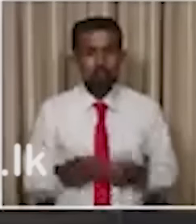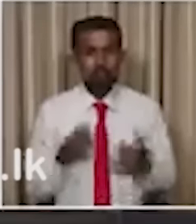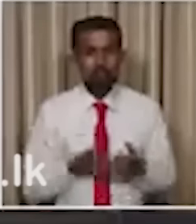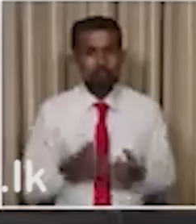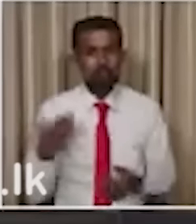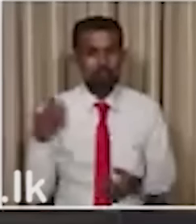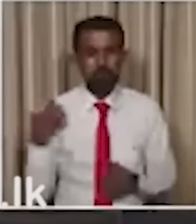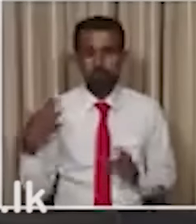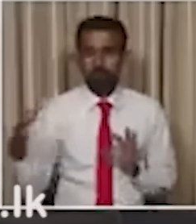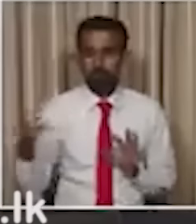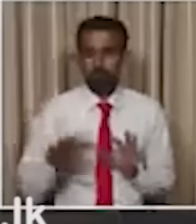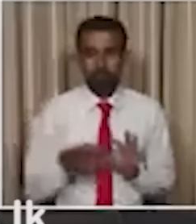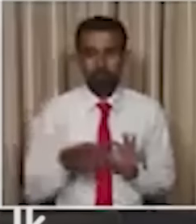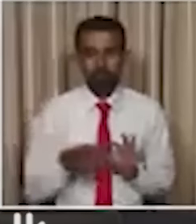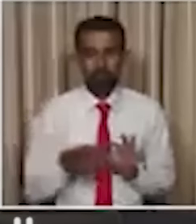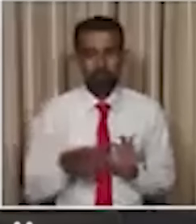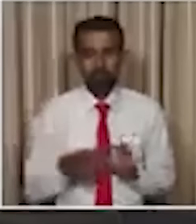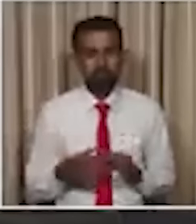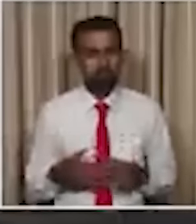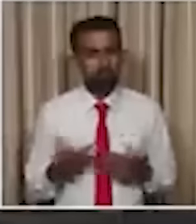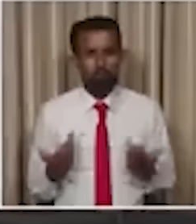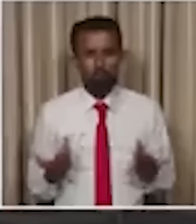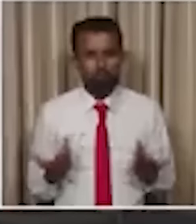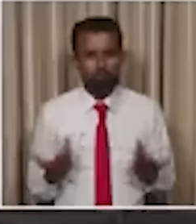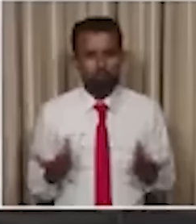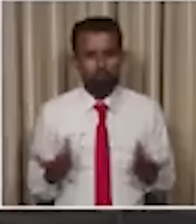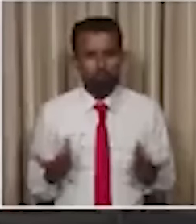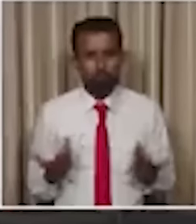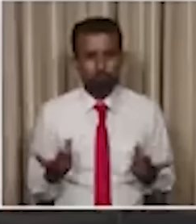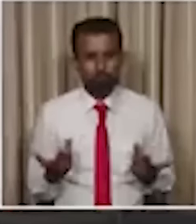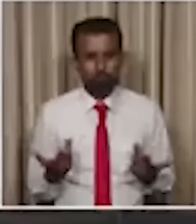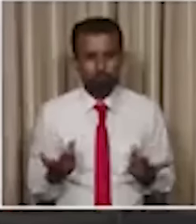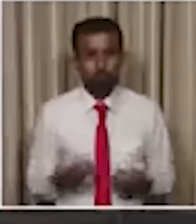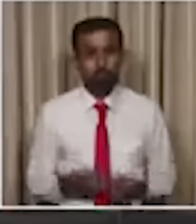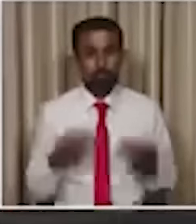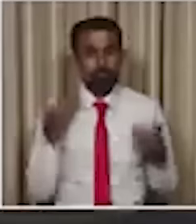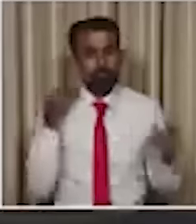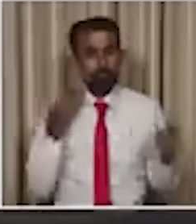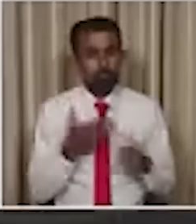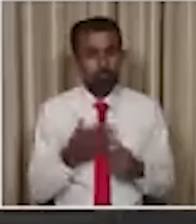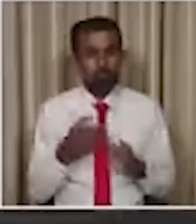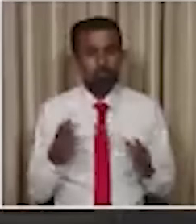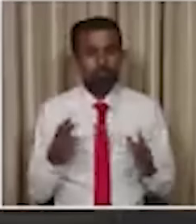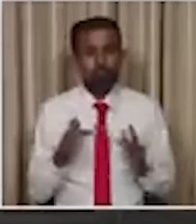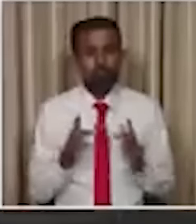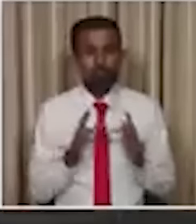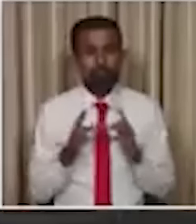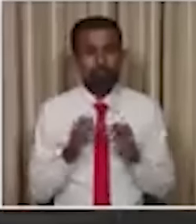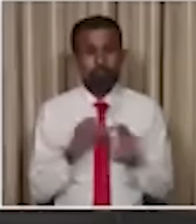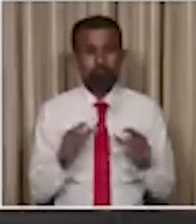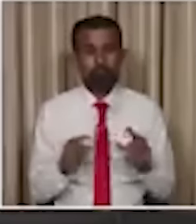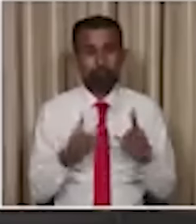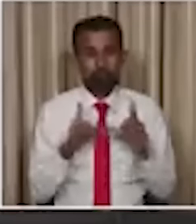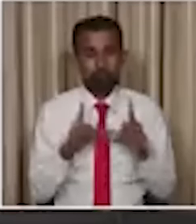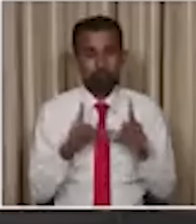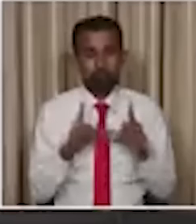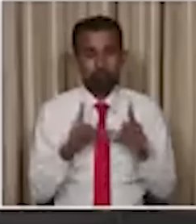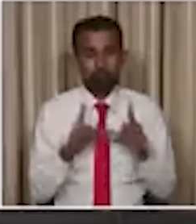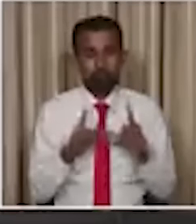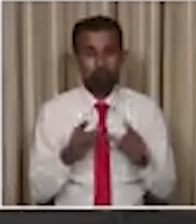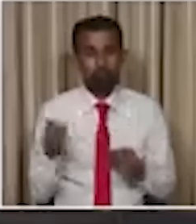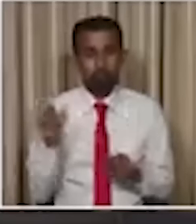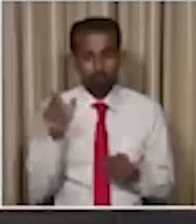සමග සම්බන්ධයක් නොපැවැත්වූ බවද එම ප්‍රහාරය සම්බන්ධයෙන් අන්තර්ජාලයට නිකුත් කර ඇති වීඩියෝ පටය මොහු